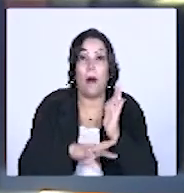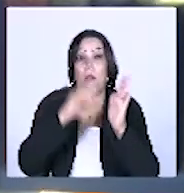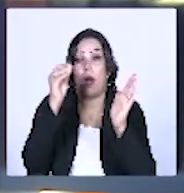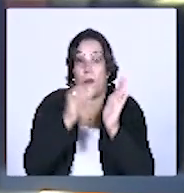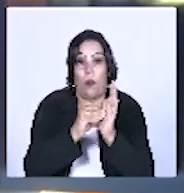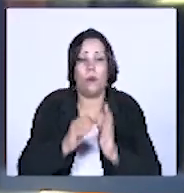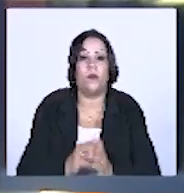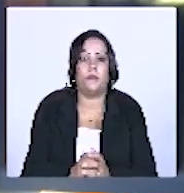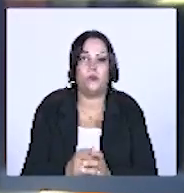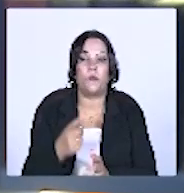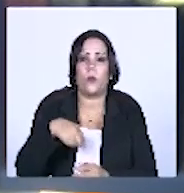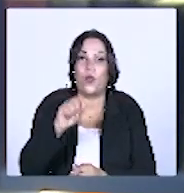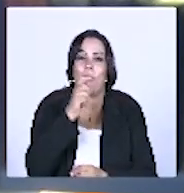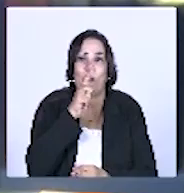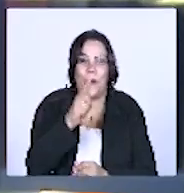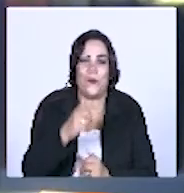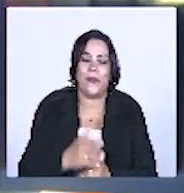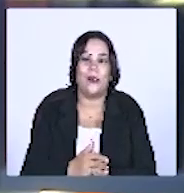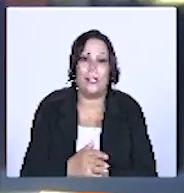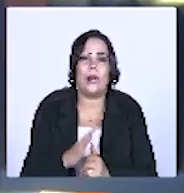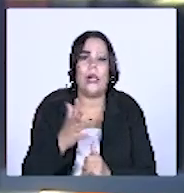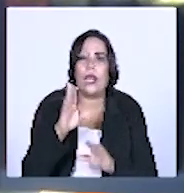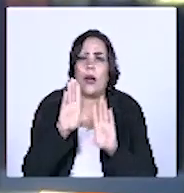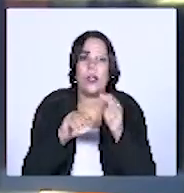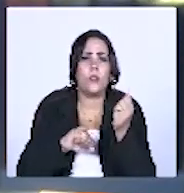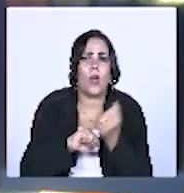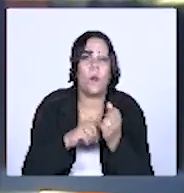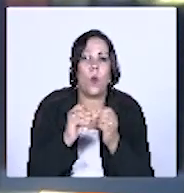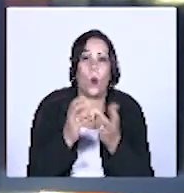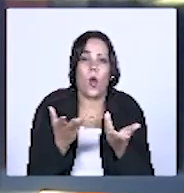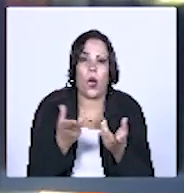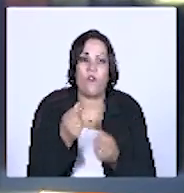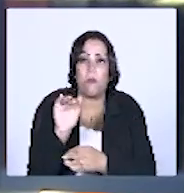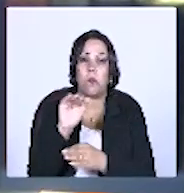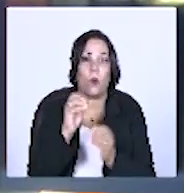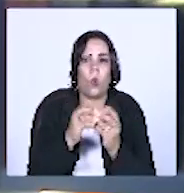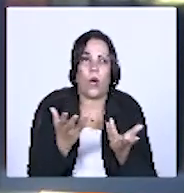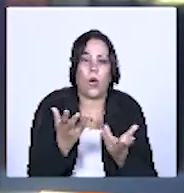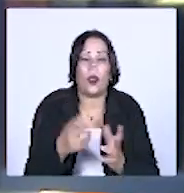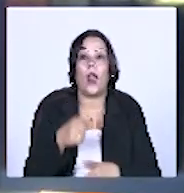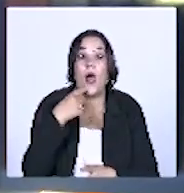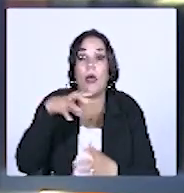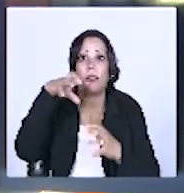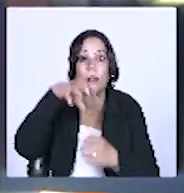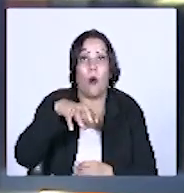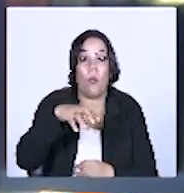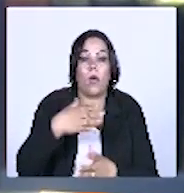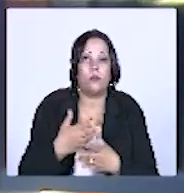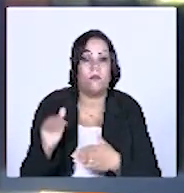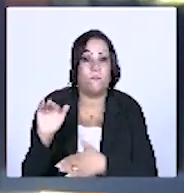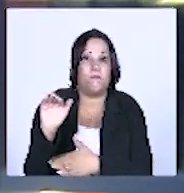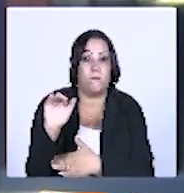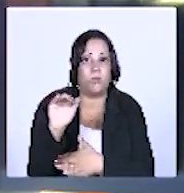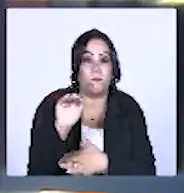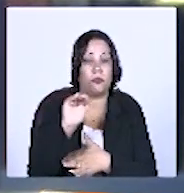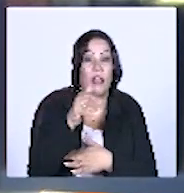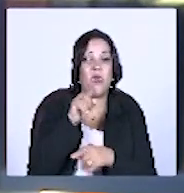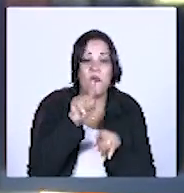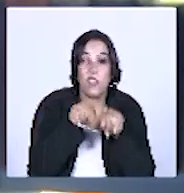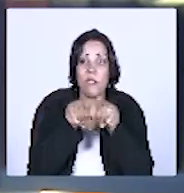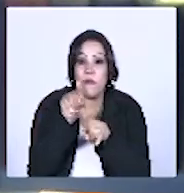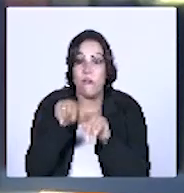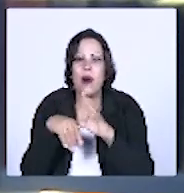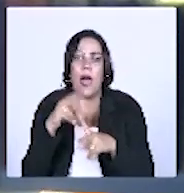البدايه ان احنا نقول ايه حكايه الدعم الدعم ان الدوله تدعم بعض